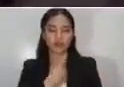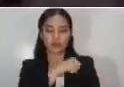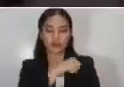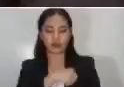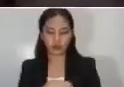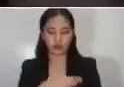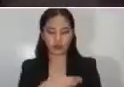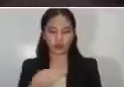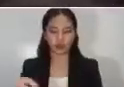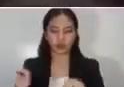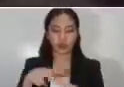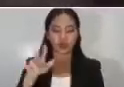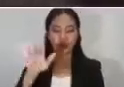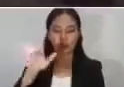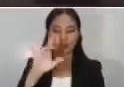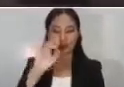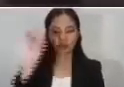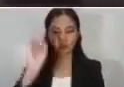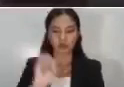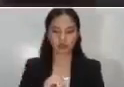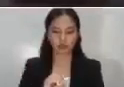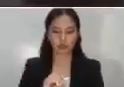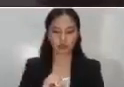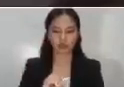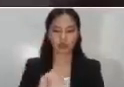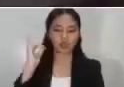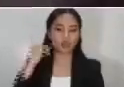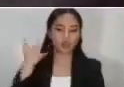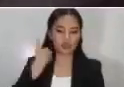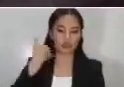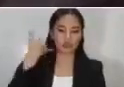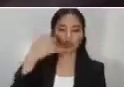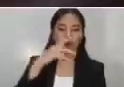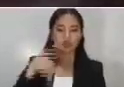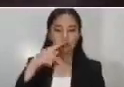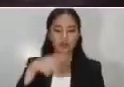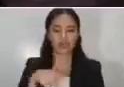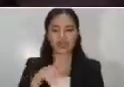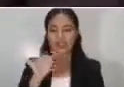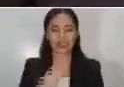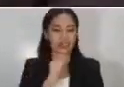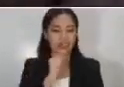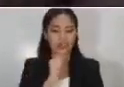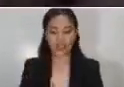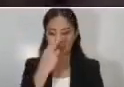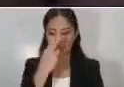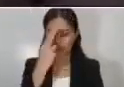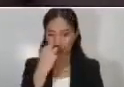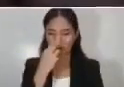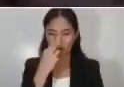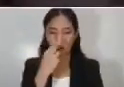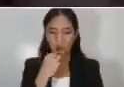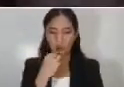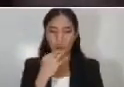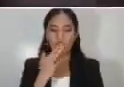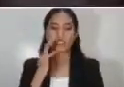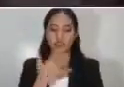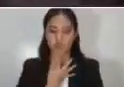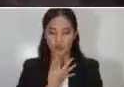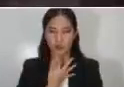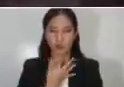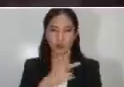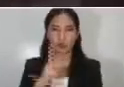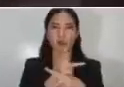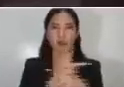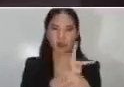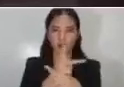sa parte ng ITZZ o Intertropical Convergence Zone ang matatagpuan sa labas ng Philippine Area of Responsibilities ang siyang magdadala ng mga